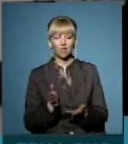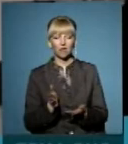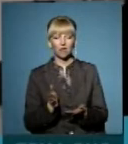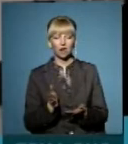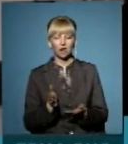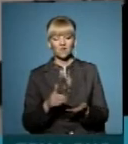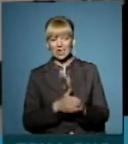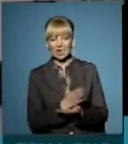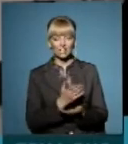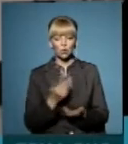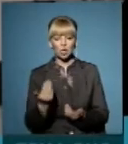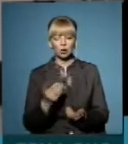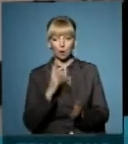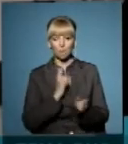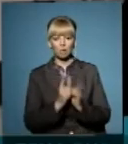їхнього маршруту і